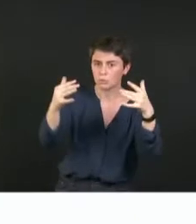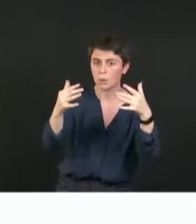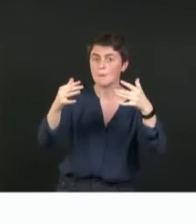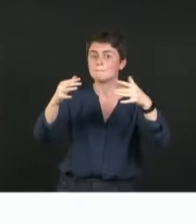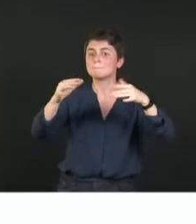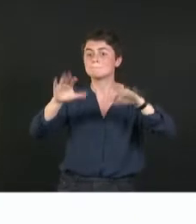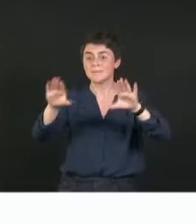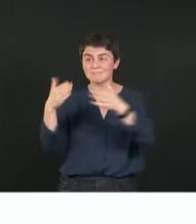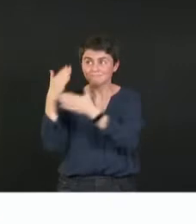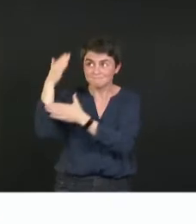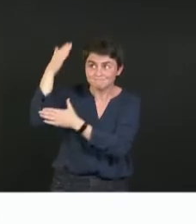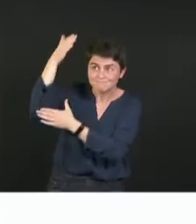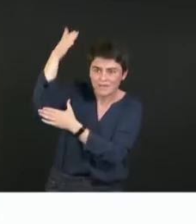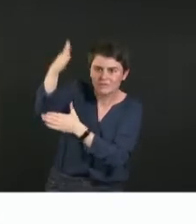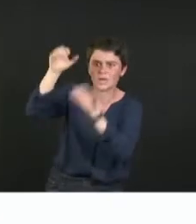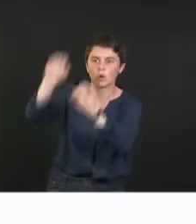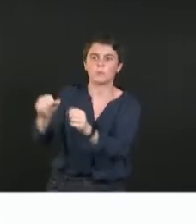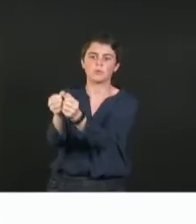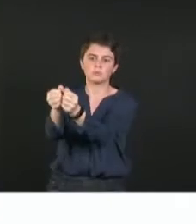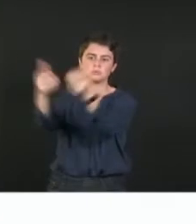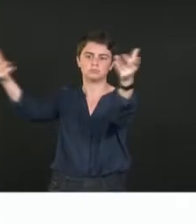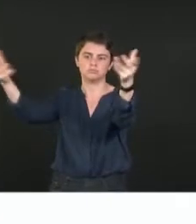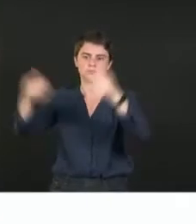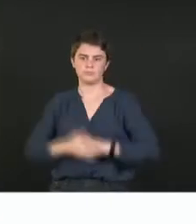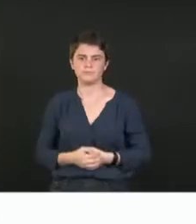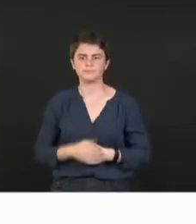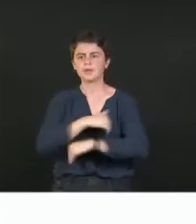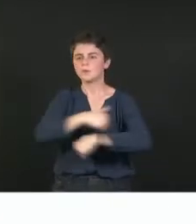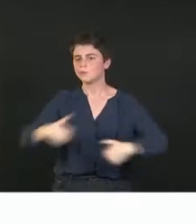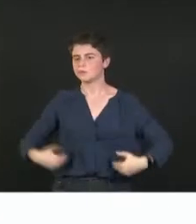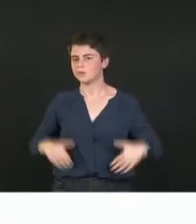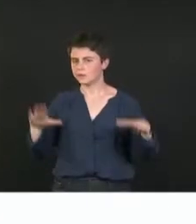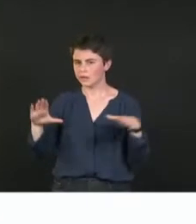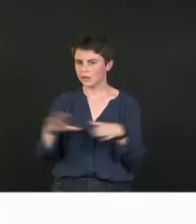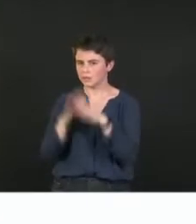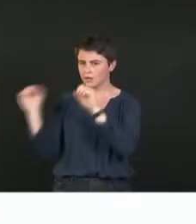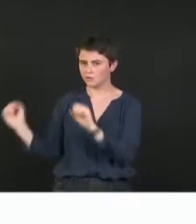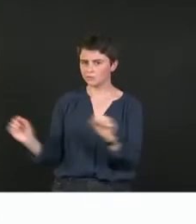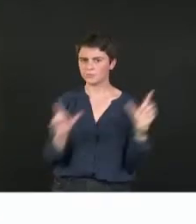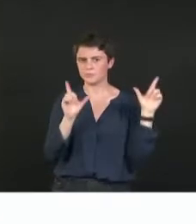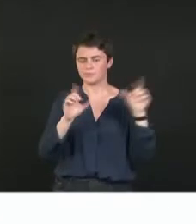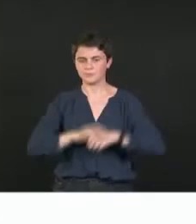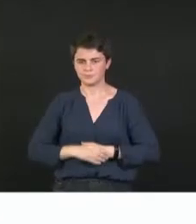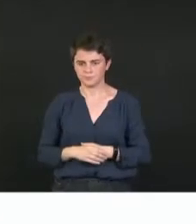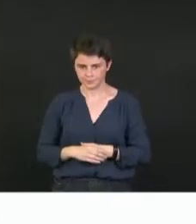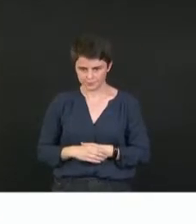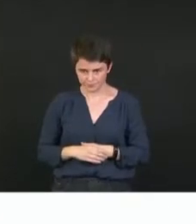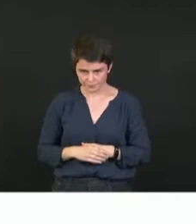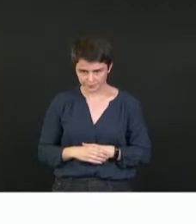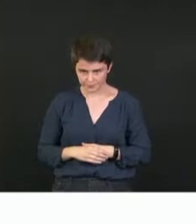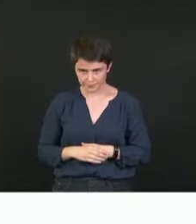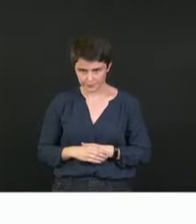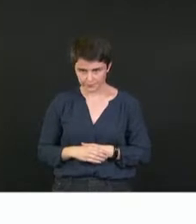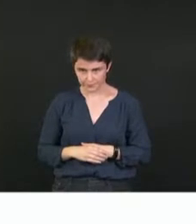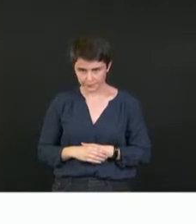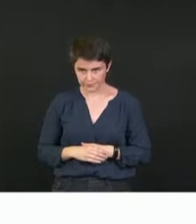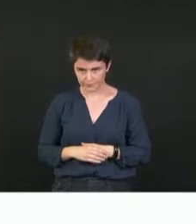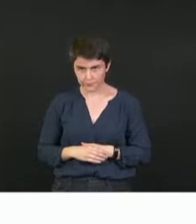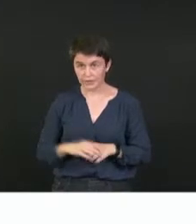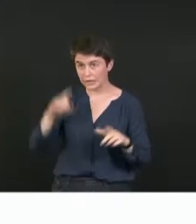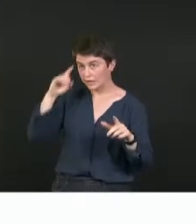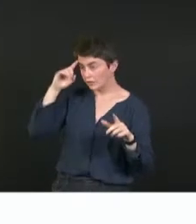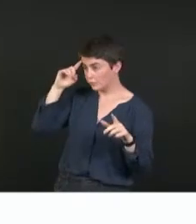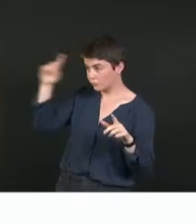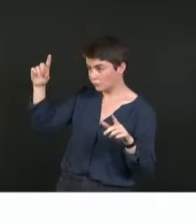une possibilité d'avenir. Donc voilà où nous en sommes aujourd'hui, et juste la dernière image. Ce mouvement est... Alors, je crois qu'il y